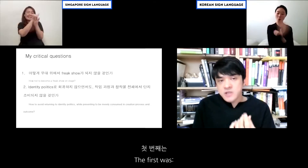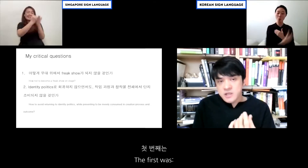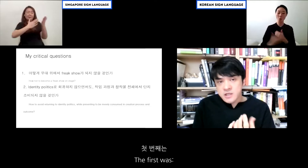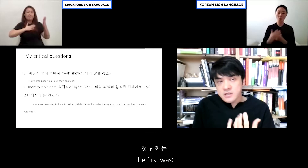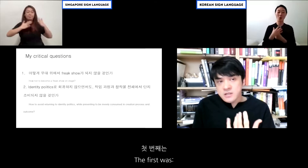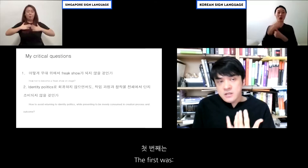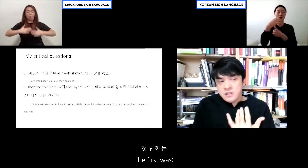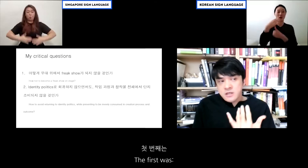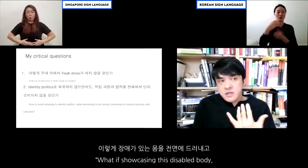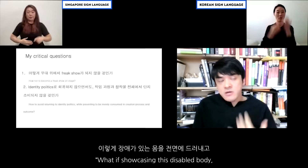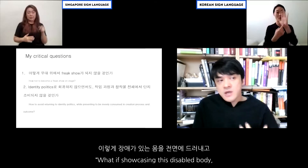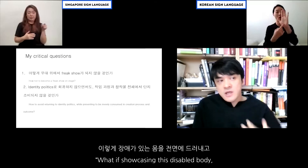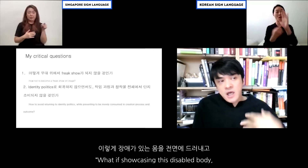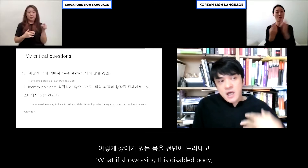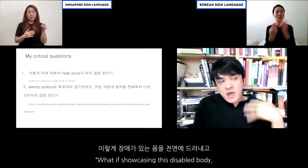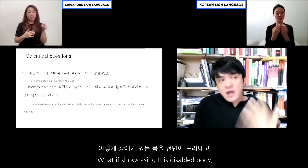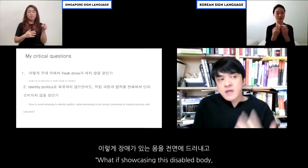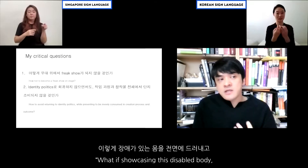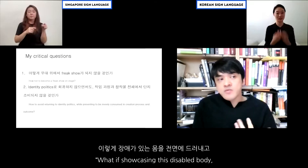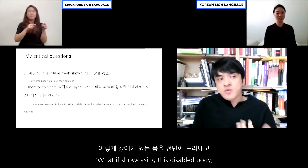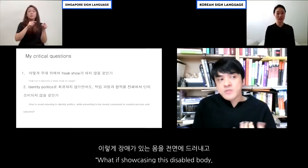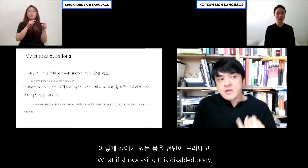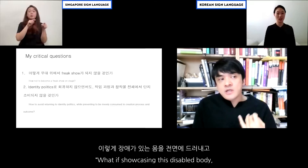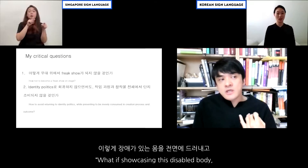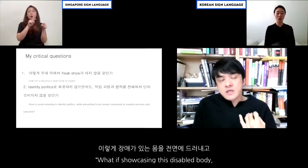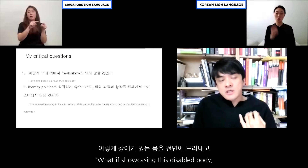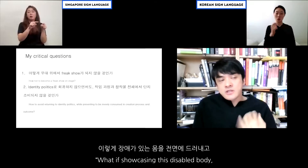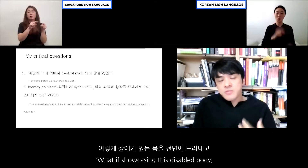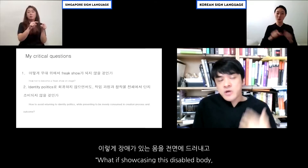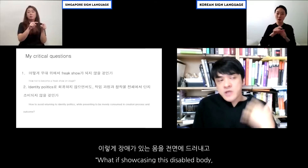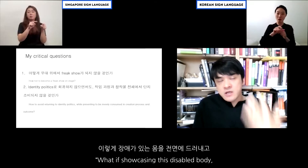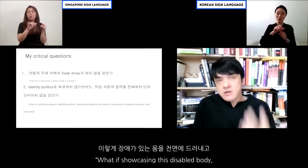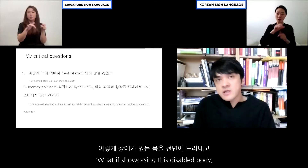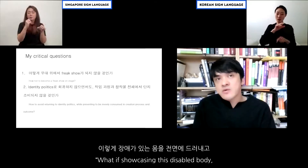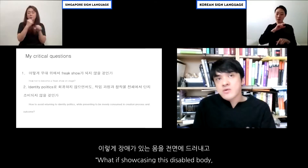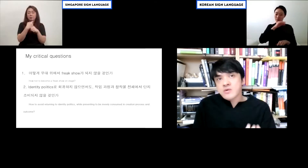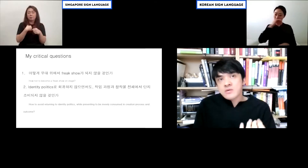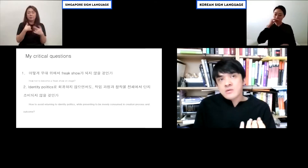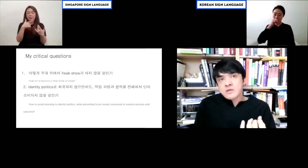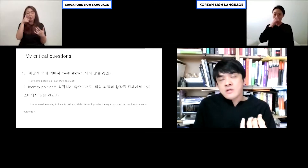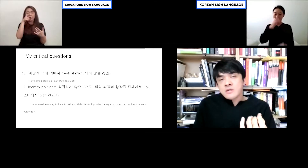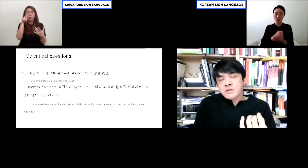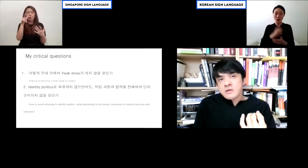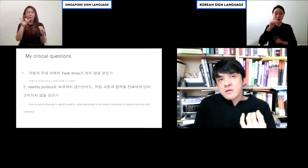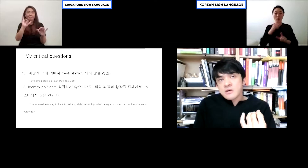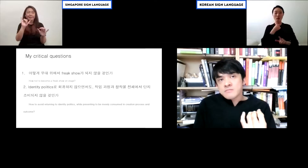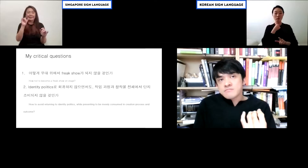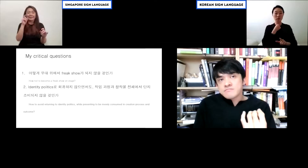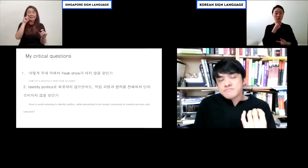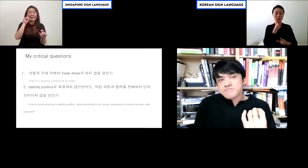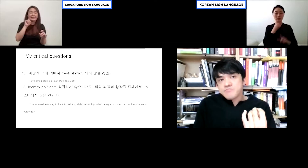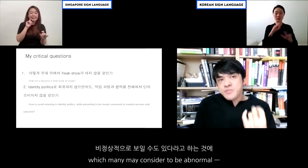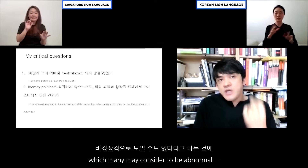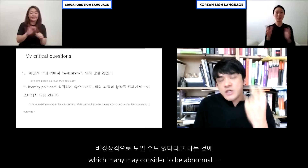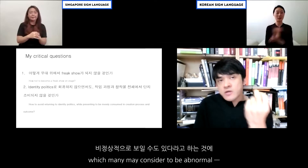첫 번째는 이렇게 장애가 있는 몸을 전면에 드러내고